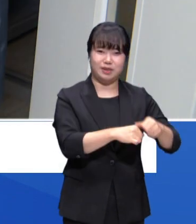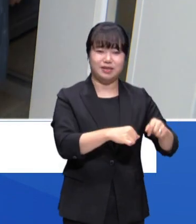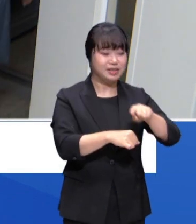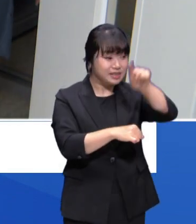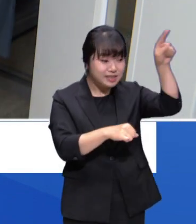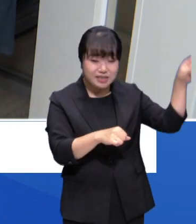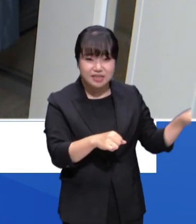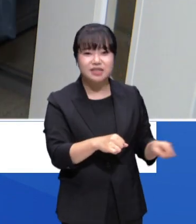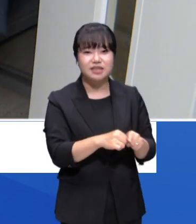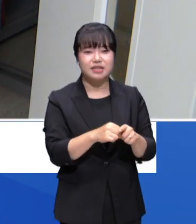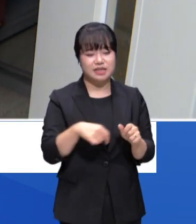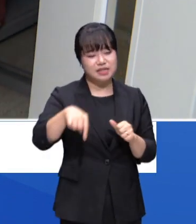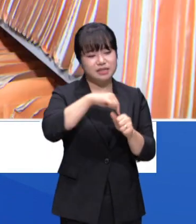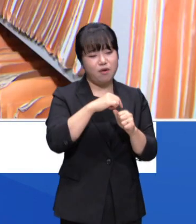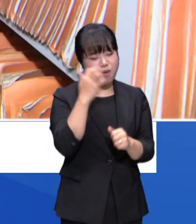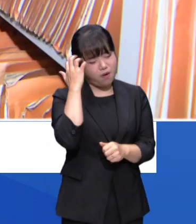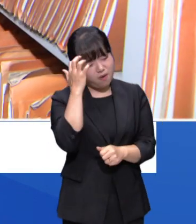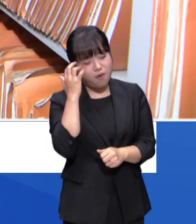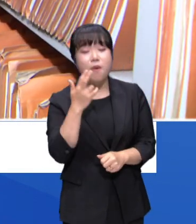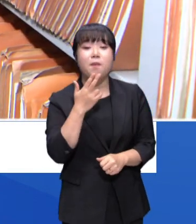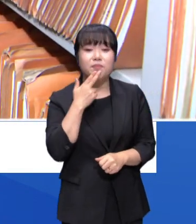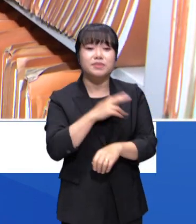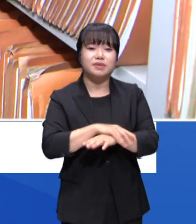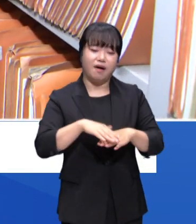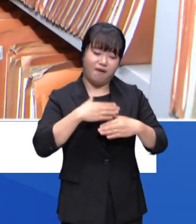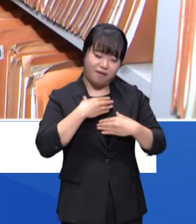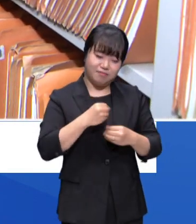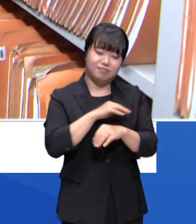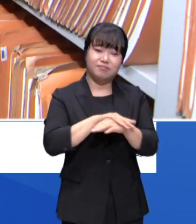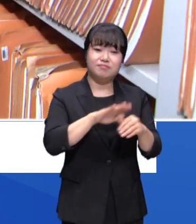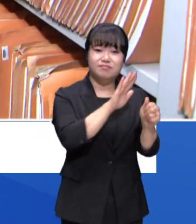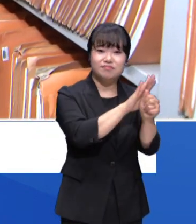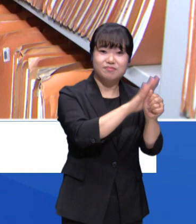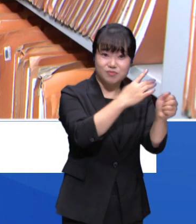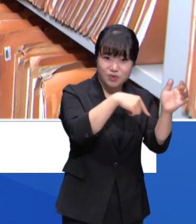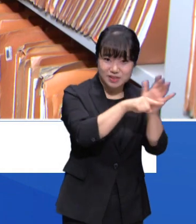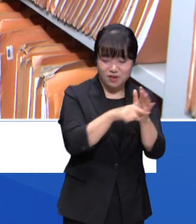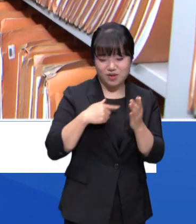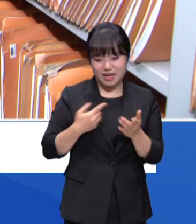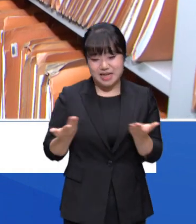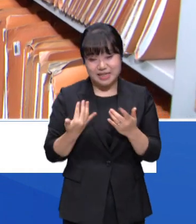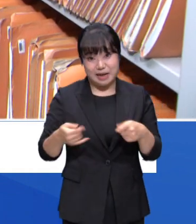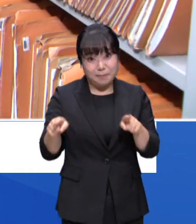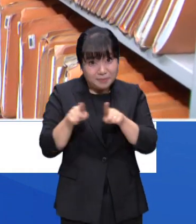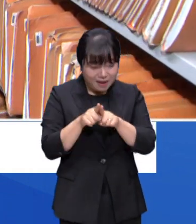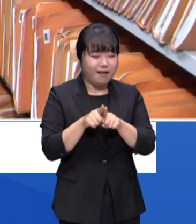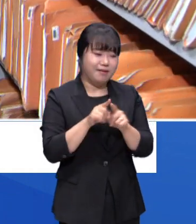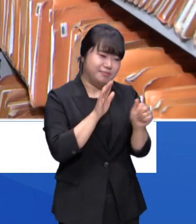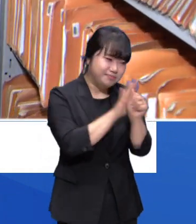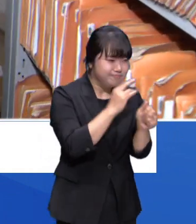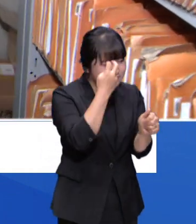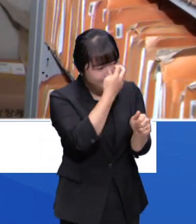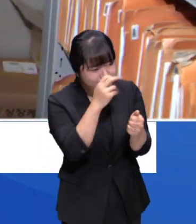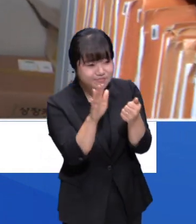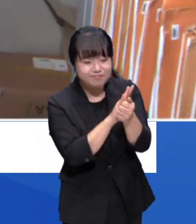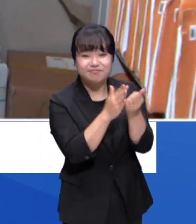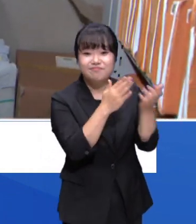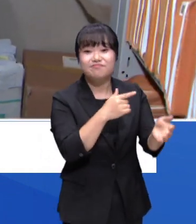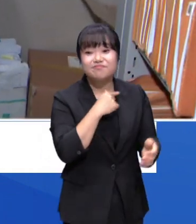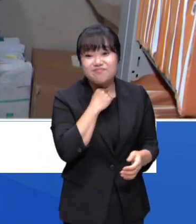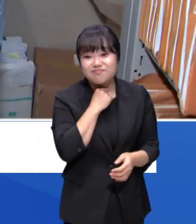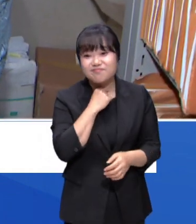없이 생활을 하실 수 있도록 저희 직원들하고 같이 잘 그렇게 보살펴 드릴 계획이고요.